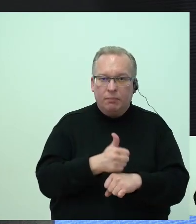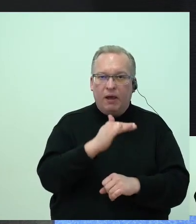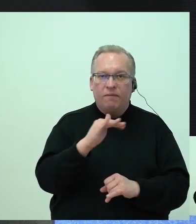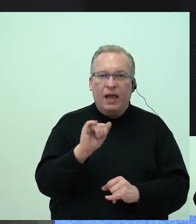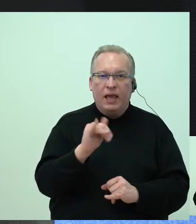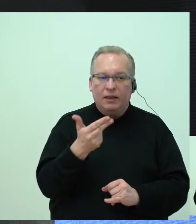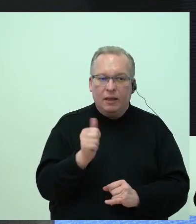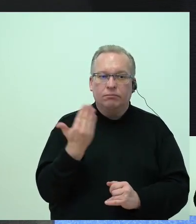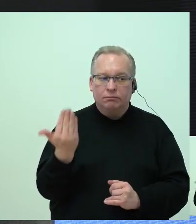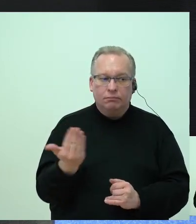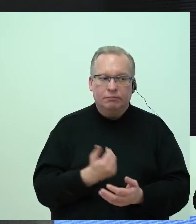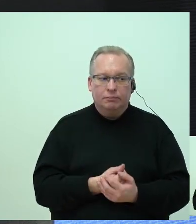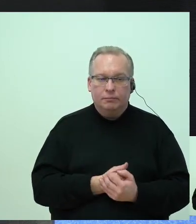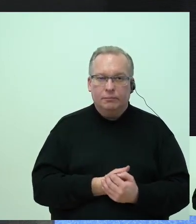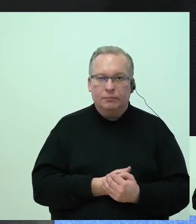žodis jums.